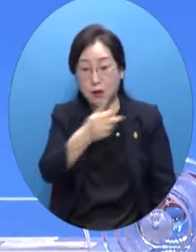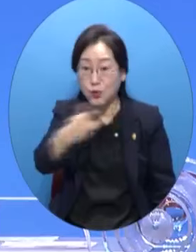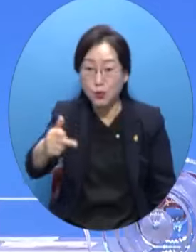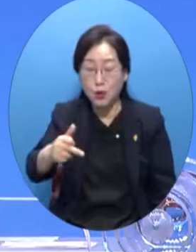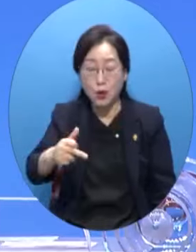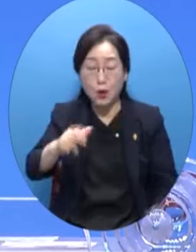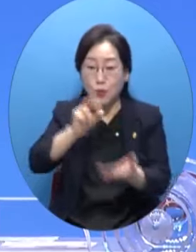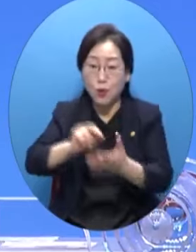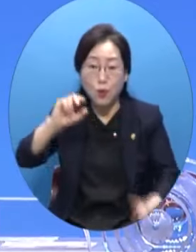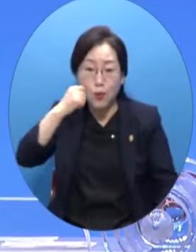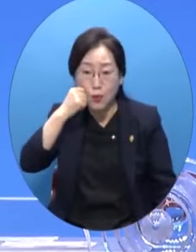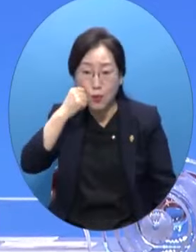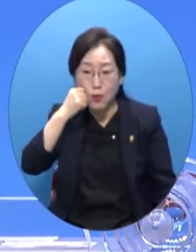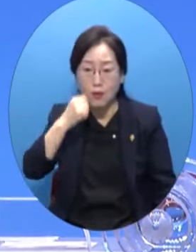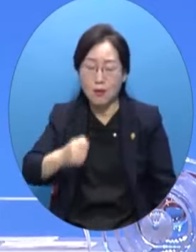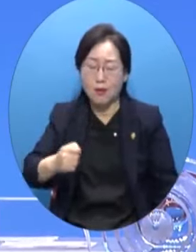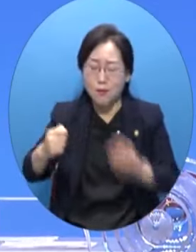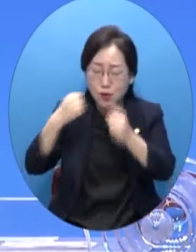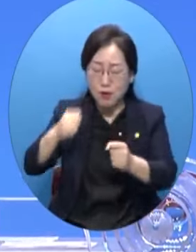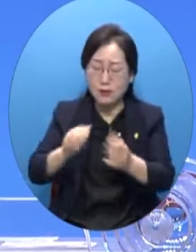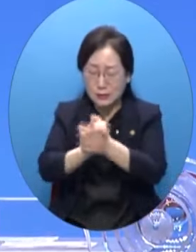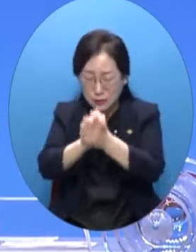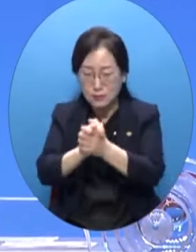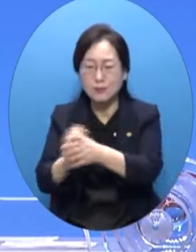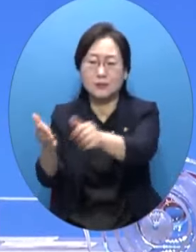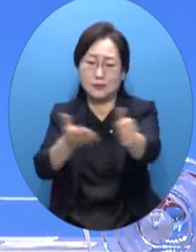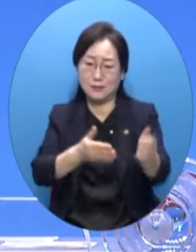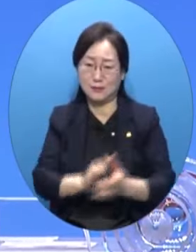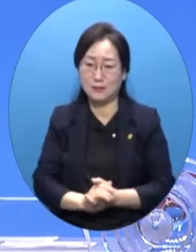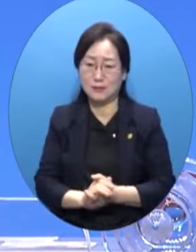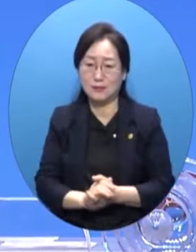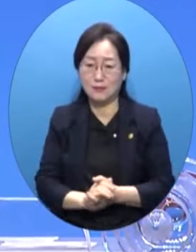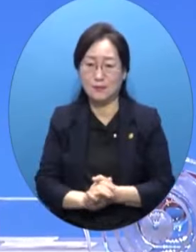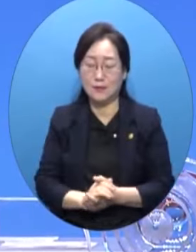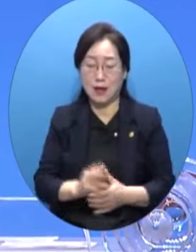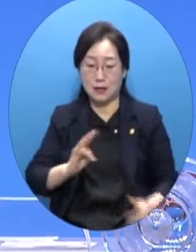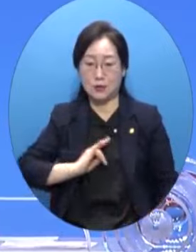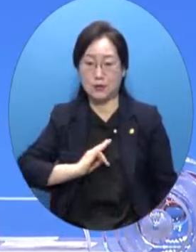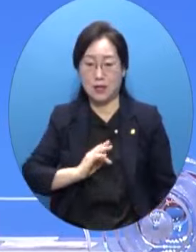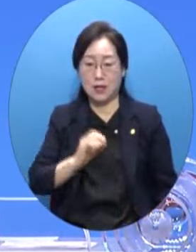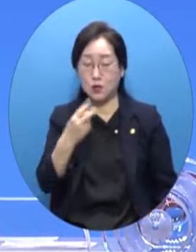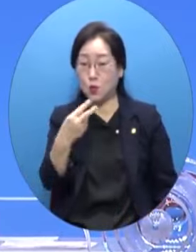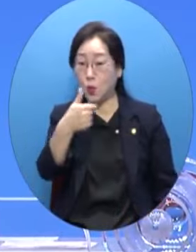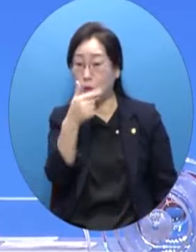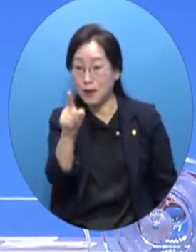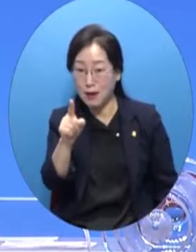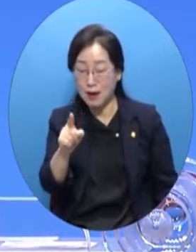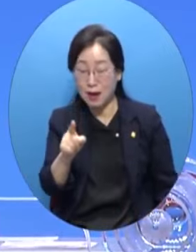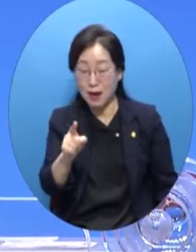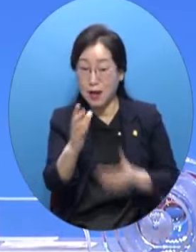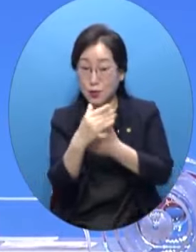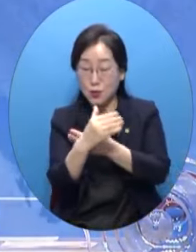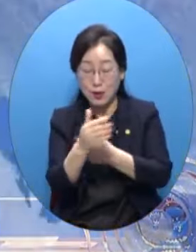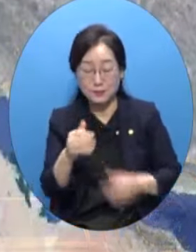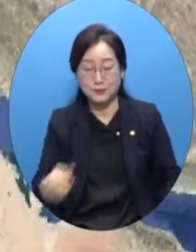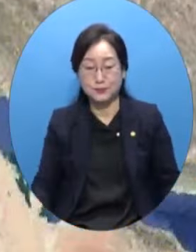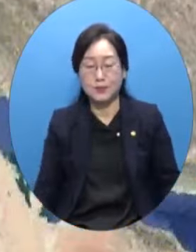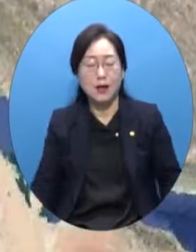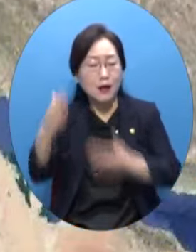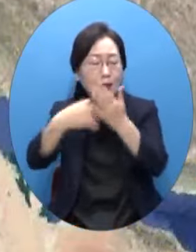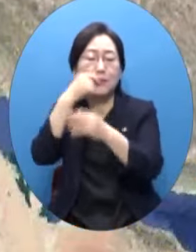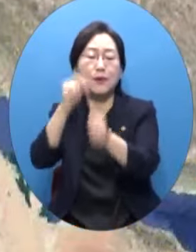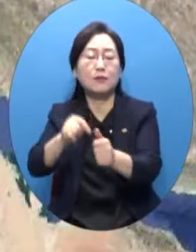어려움에 처했을 때 우리는 부르짖어 기도해야 됩니다. 선지자 요나가 하나님의 음성을 들었습니다. 너는 저 이방민족